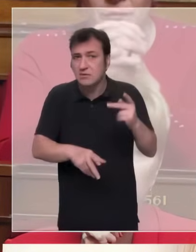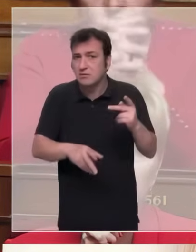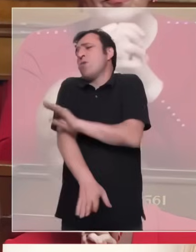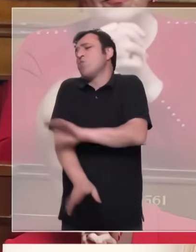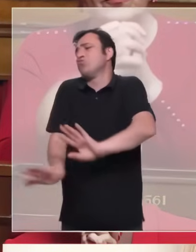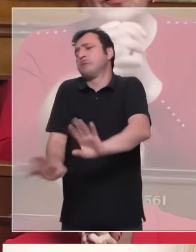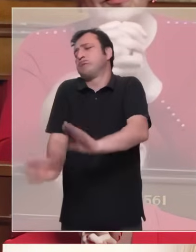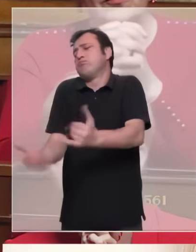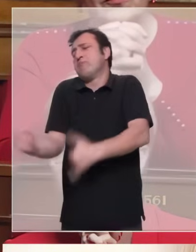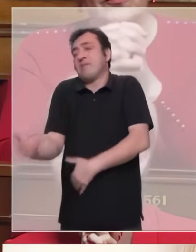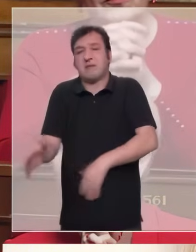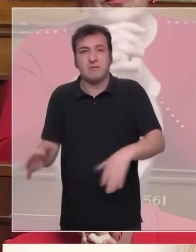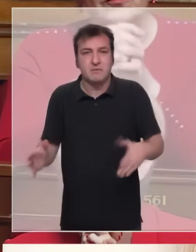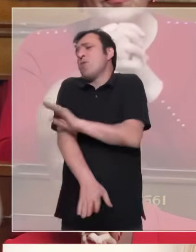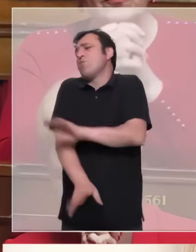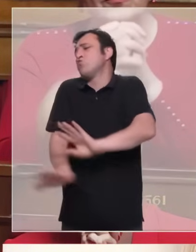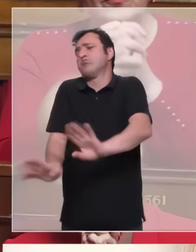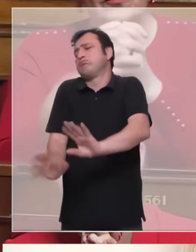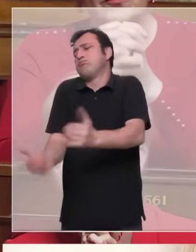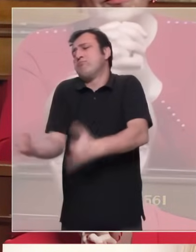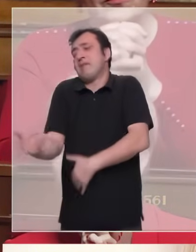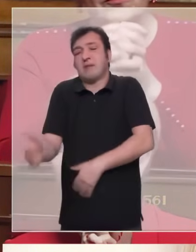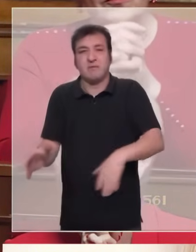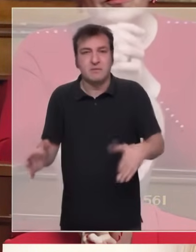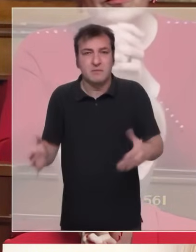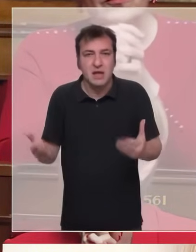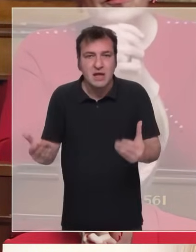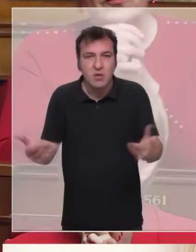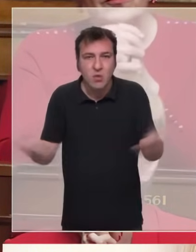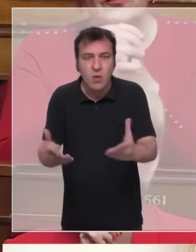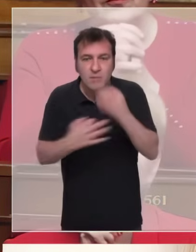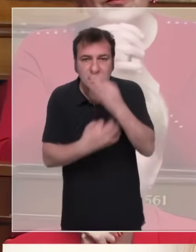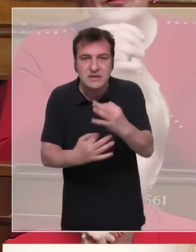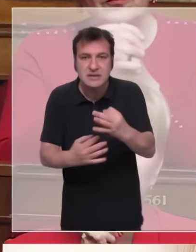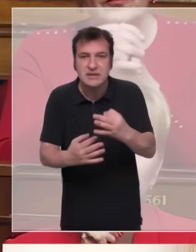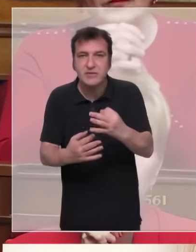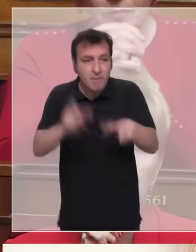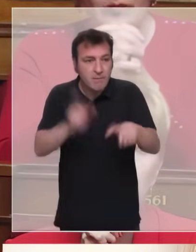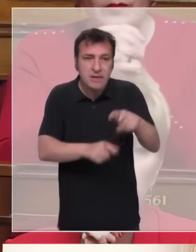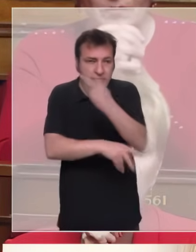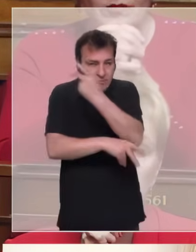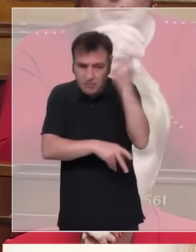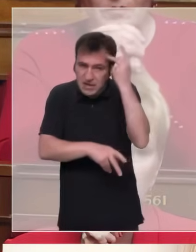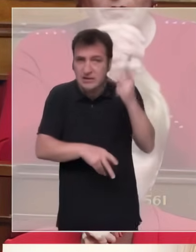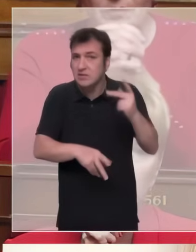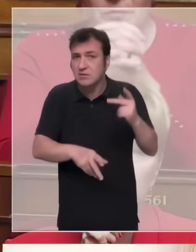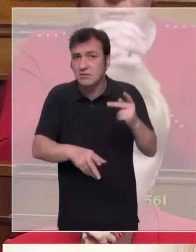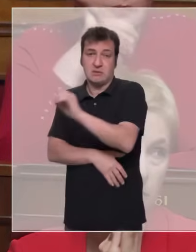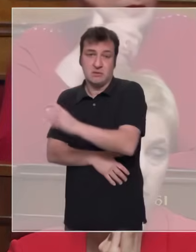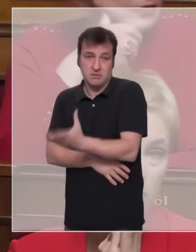État? Qu'est-ce que vous attendez exactement? Qu'est-ce que vous attendez exactement? Qu'il n'y ait plus de Palestiniens vivants qui puissent habiter cet